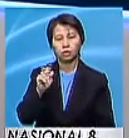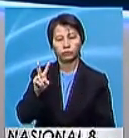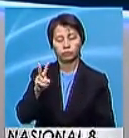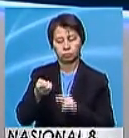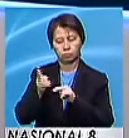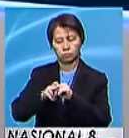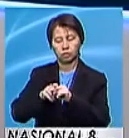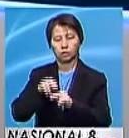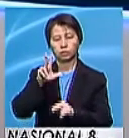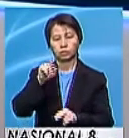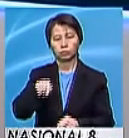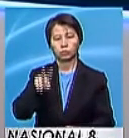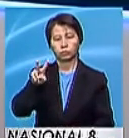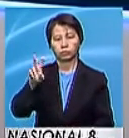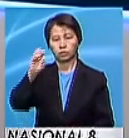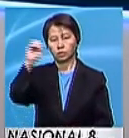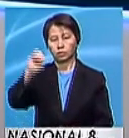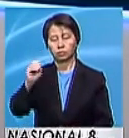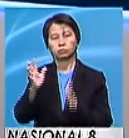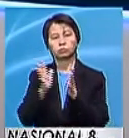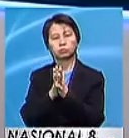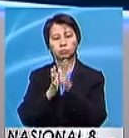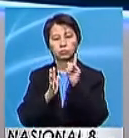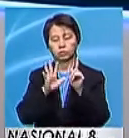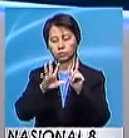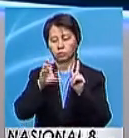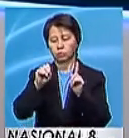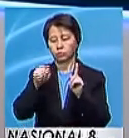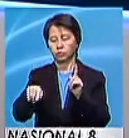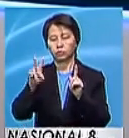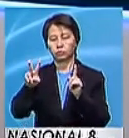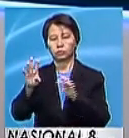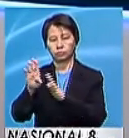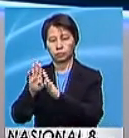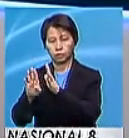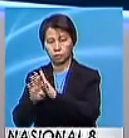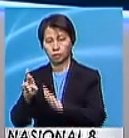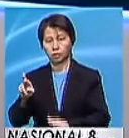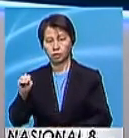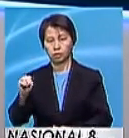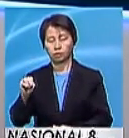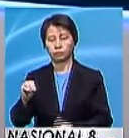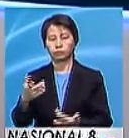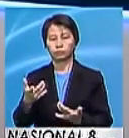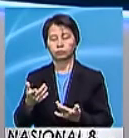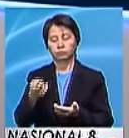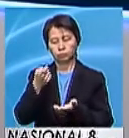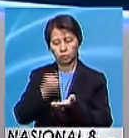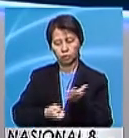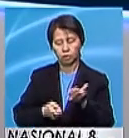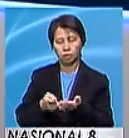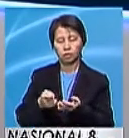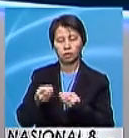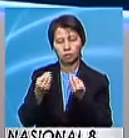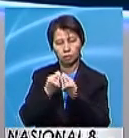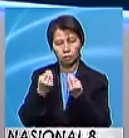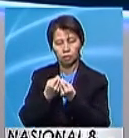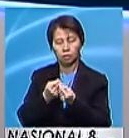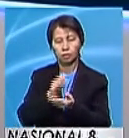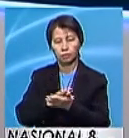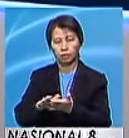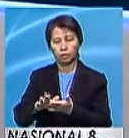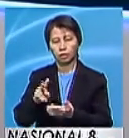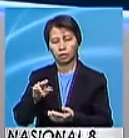meningkat 3.2% menjadi RM150.2 bilion. Portfolio nilai bersih diselaraskan